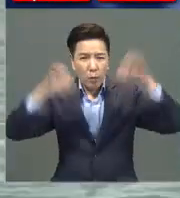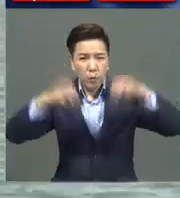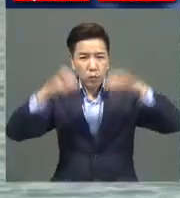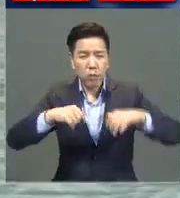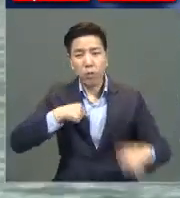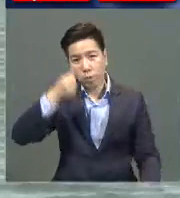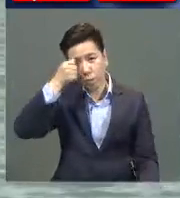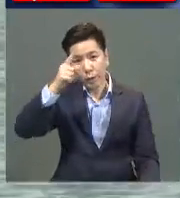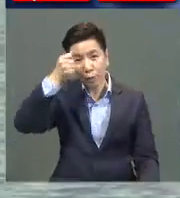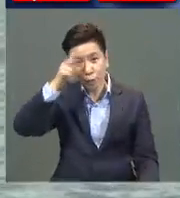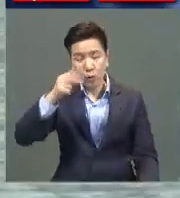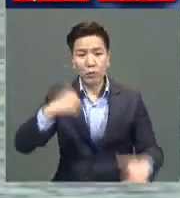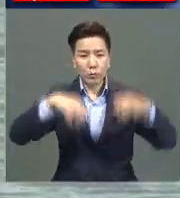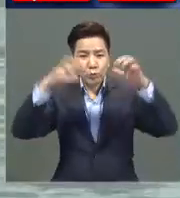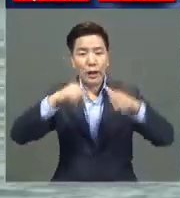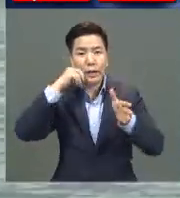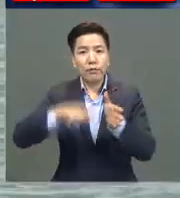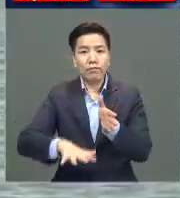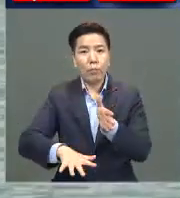นายสิทธิพลของศิลากูเนี่ยมุมนึงอาจจะสร้างความเสียหายนะครับแต่ว่าอีกมุมนึงเนี่ยก็มีพื้นที่ที่ได้รับประโยชน์มีแหล่งน้ำมาเติมตามจุดกักเก็บน้ำต่างๆก่อนหน้านี้อาจจะเรียกว่าเข้าขั้นวิกฤตจากภัยแล้งนะครับอย่างที่พะเยาครับหลังจากมีฝนตกหนักติดต่อกัน2